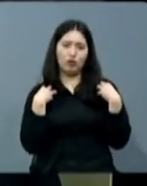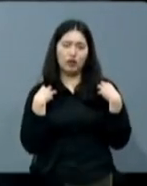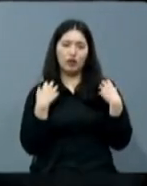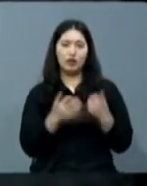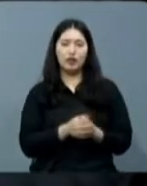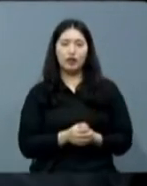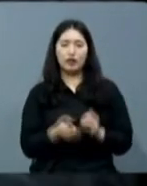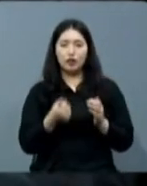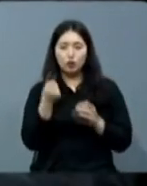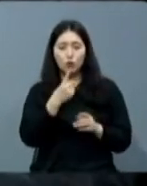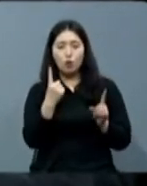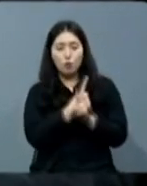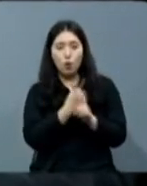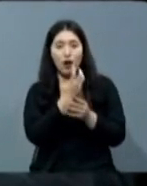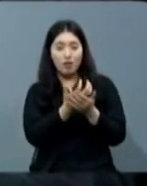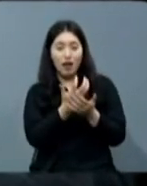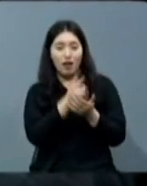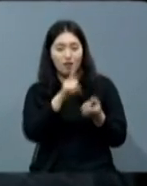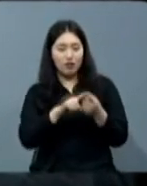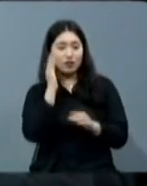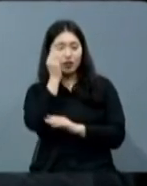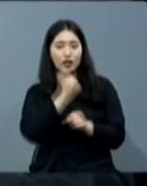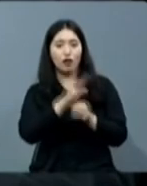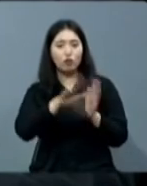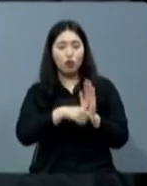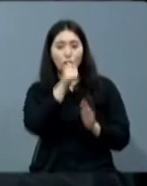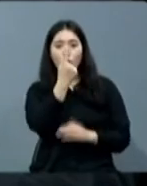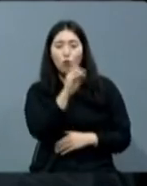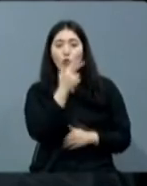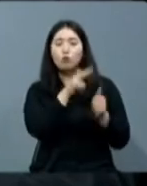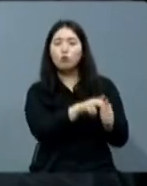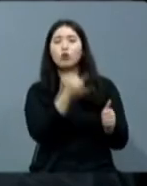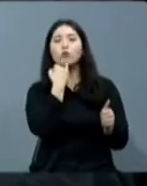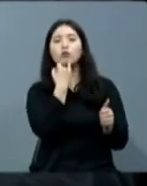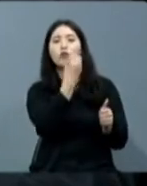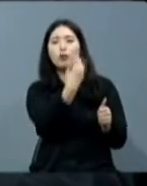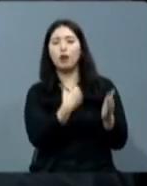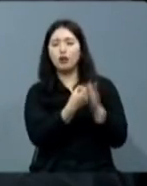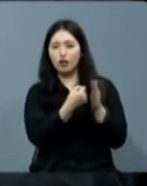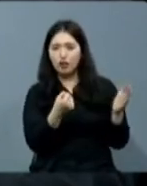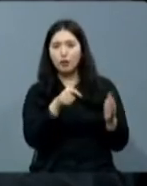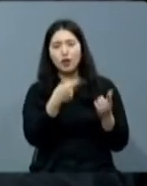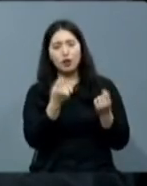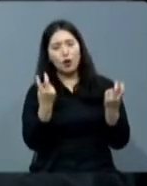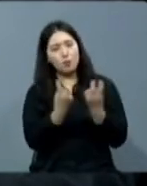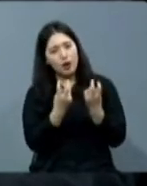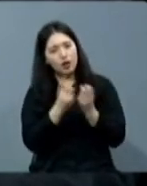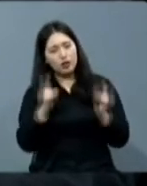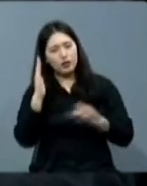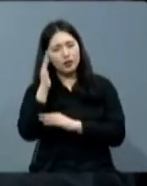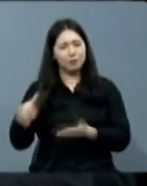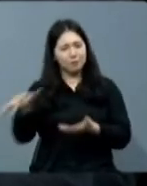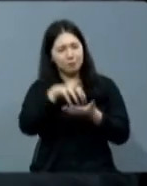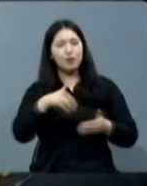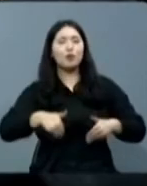이렇게 보완되는 그런 안을 냈을 때 홍 후보님 괜찮다고 말씀하셔서 네, 저는 잘 보겠습니다. 그런 쪽으로 좀 이렇게 의견 수렴이 좀